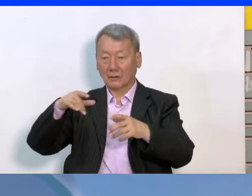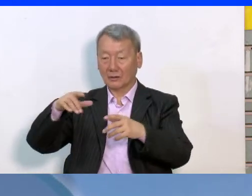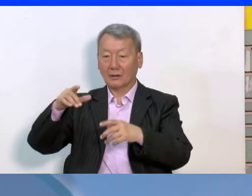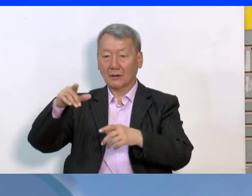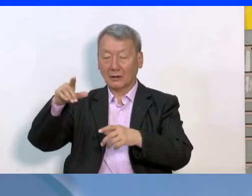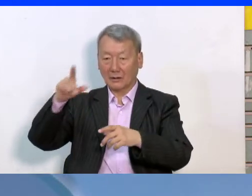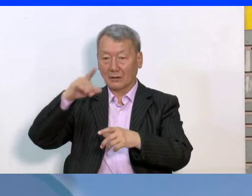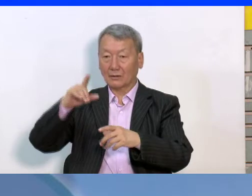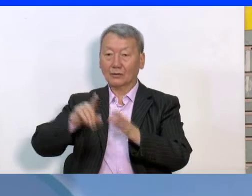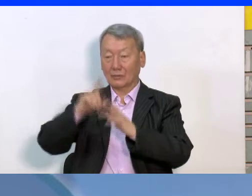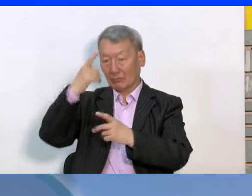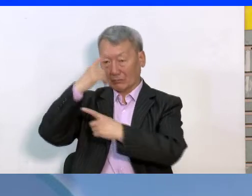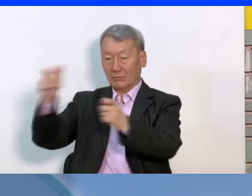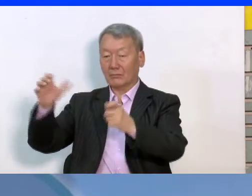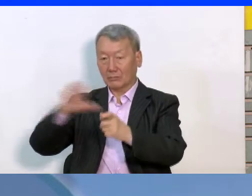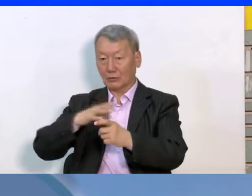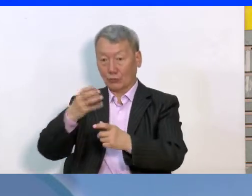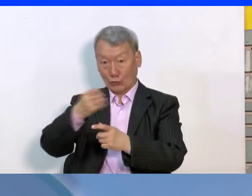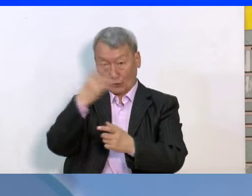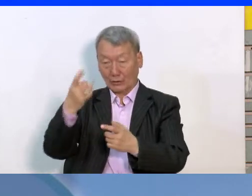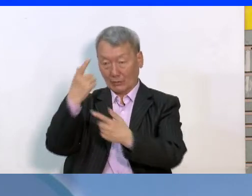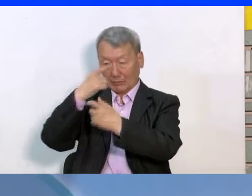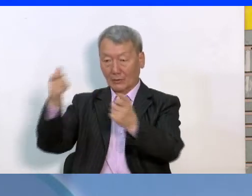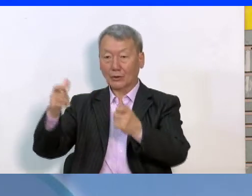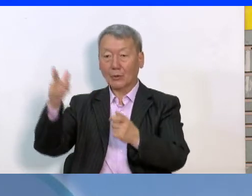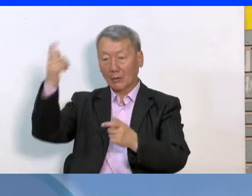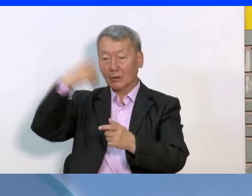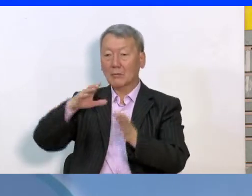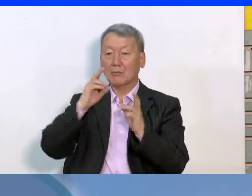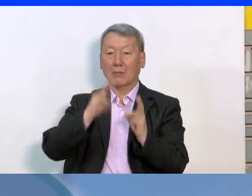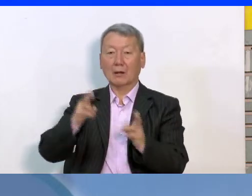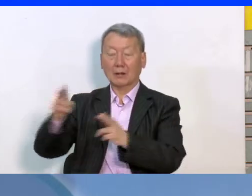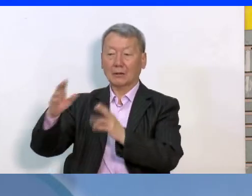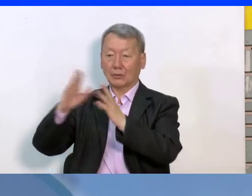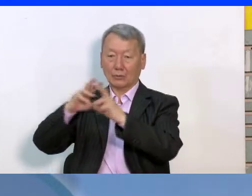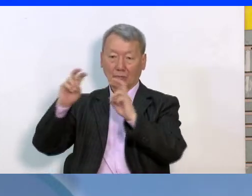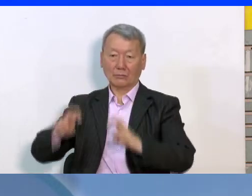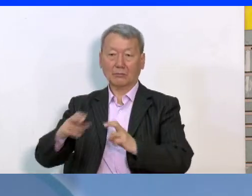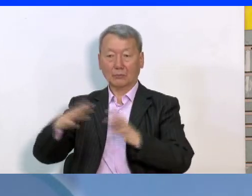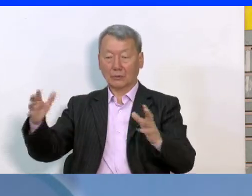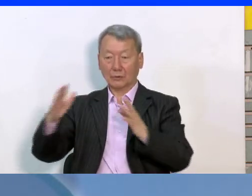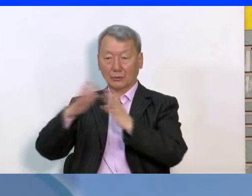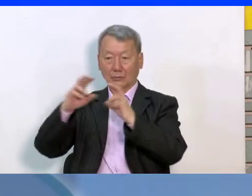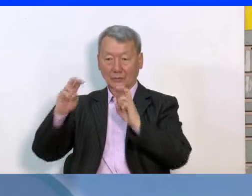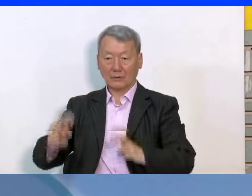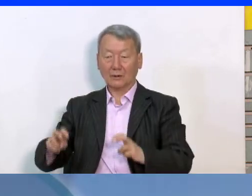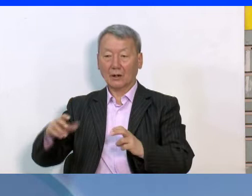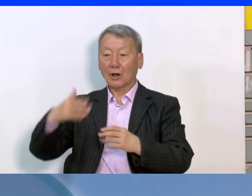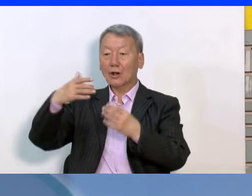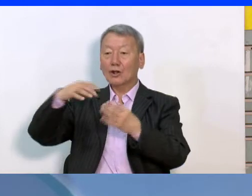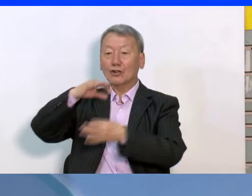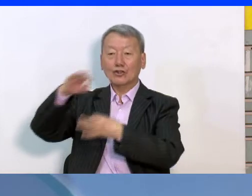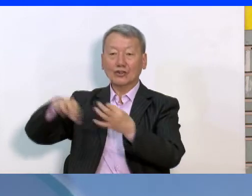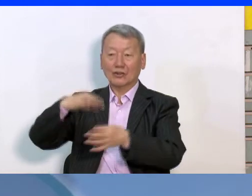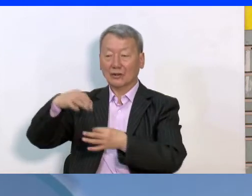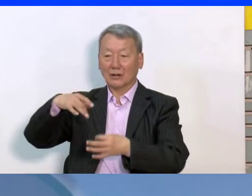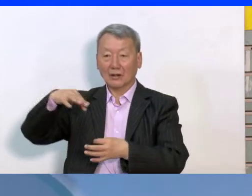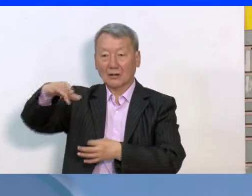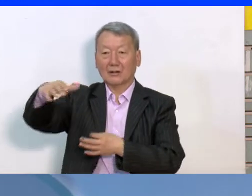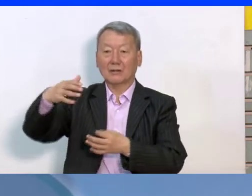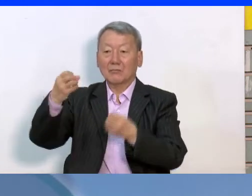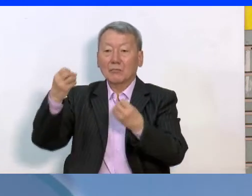ага баш ийип жашаңыздарга чакырабыз. Тартип, түнкүсүн үйдө отуруңуздар. Эч кандай